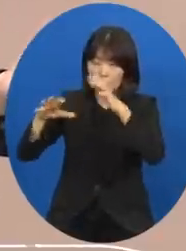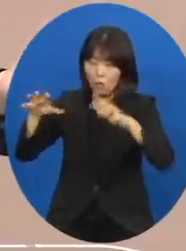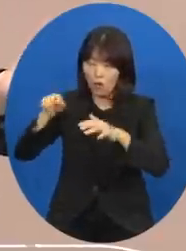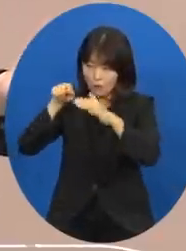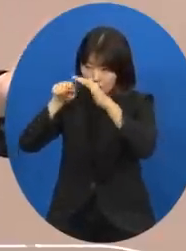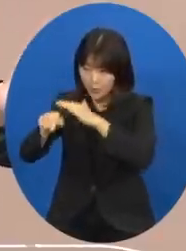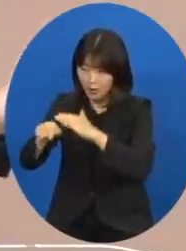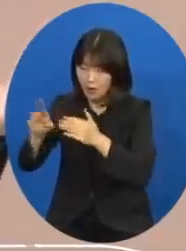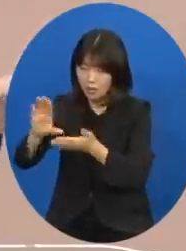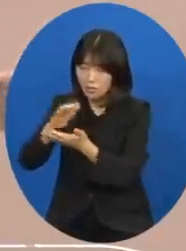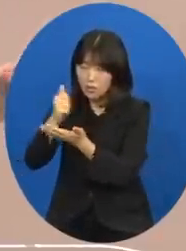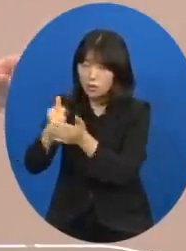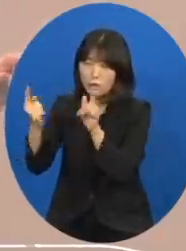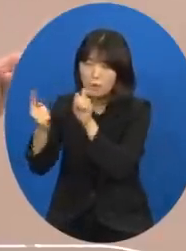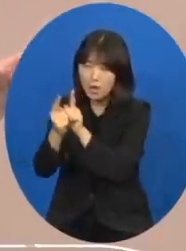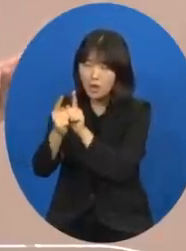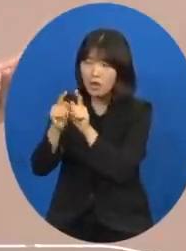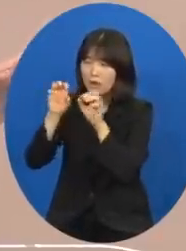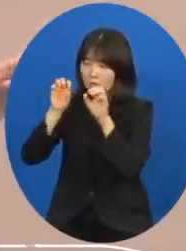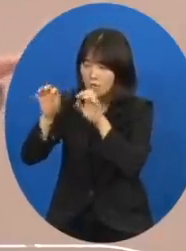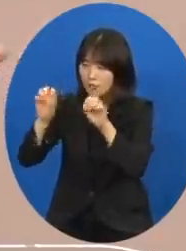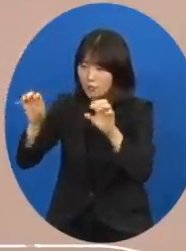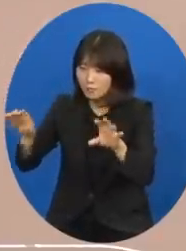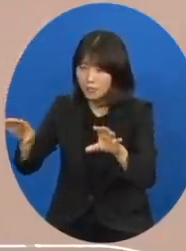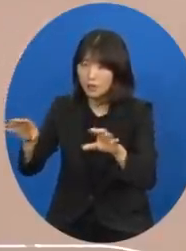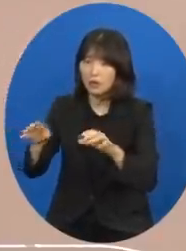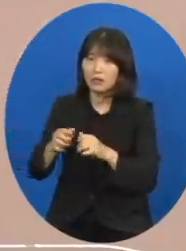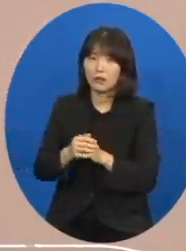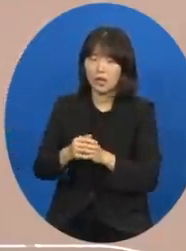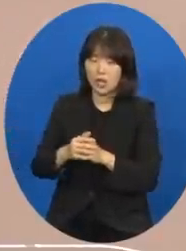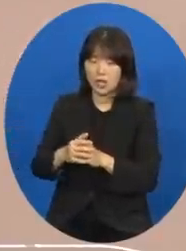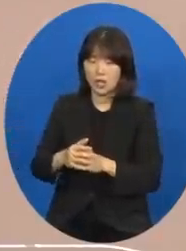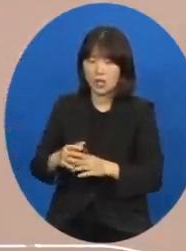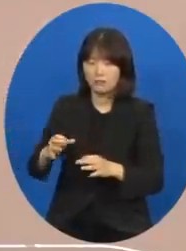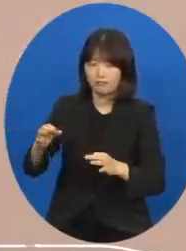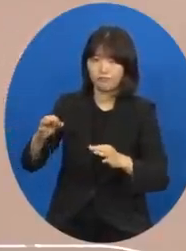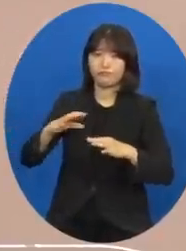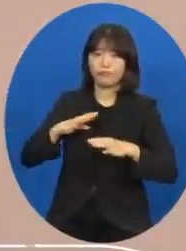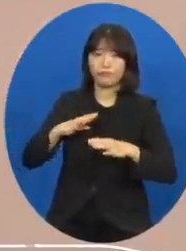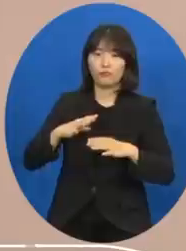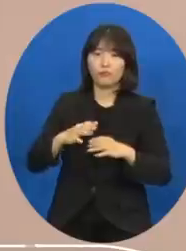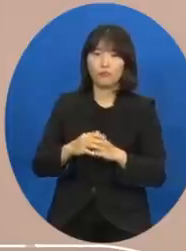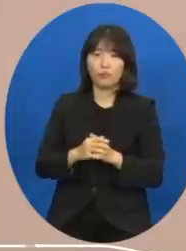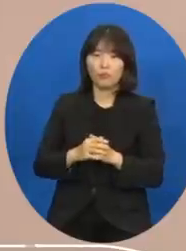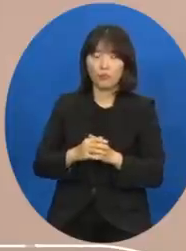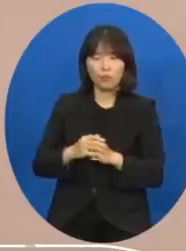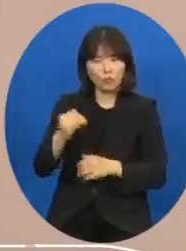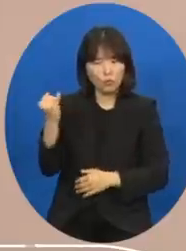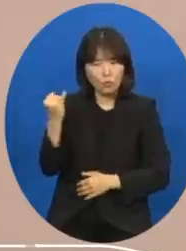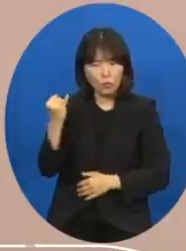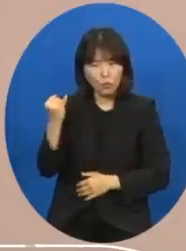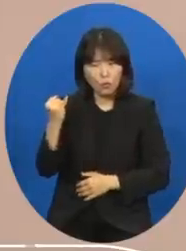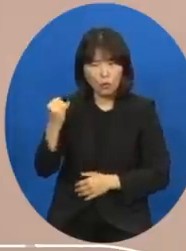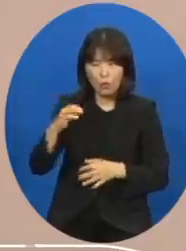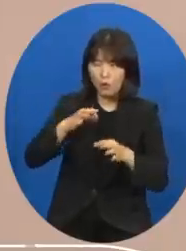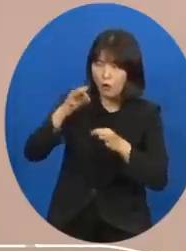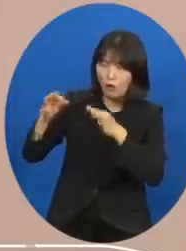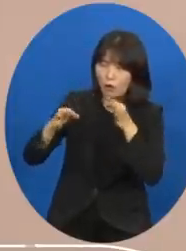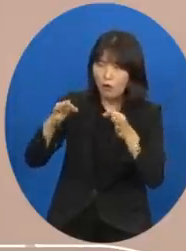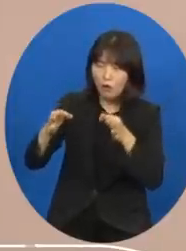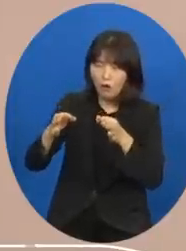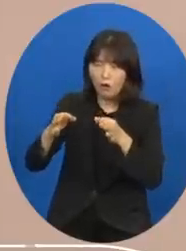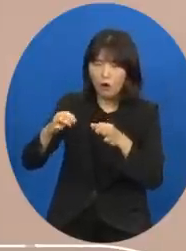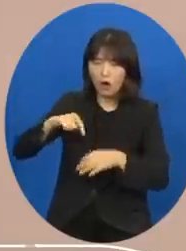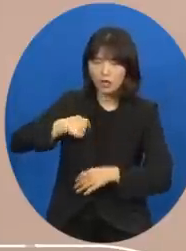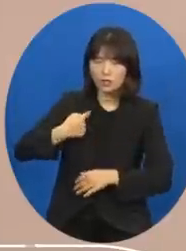만났다고 그렇게 말을 하니까 깜짝 놀랐어요. 그 여자가 이렇게 와서 소리 지르고 자기